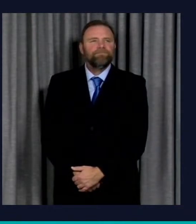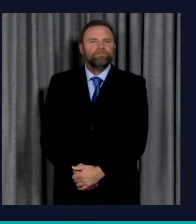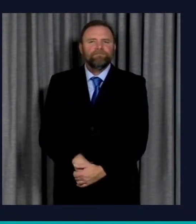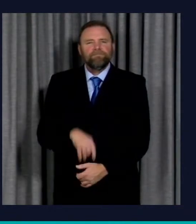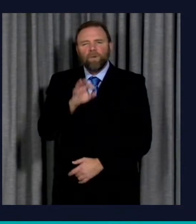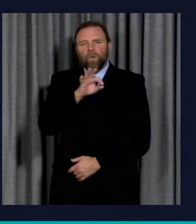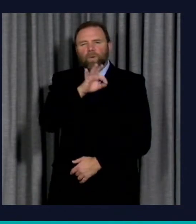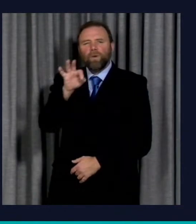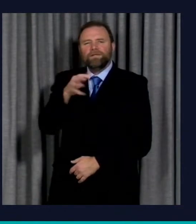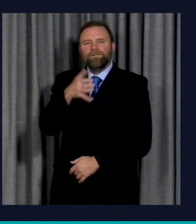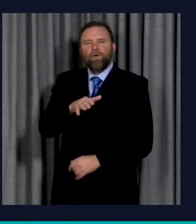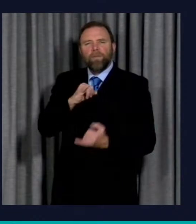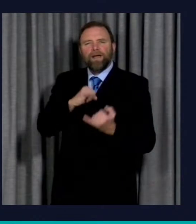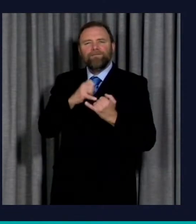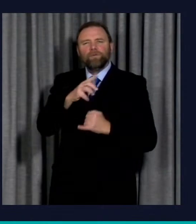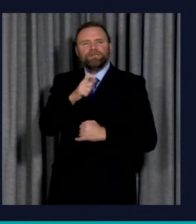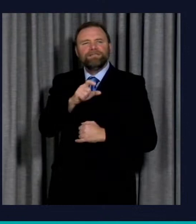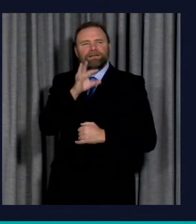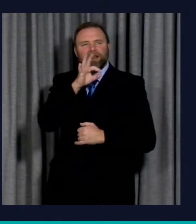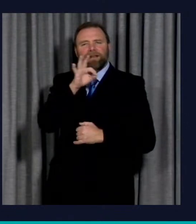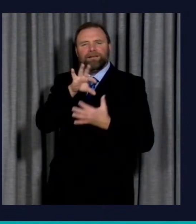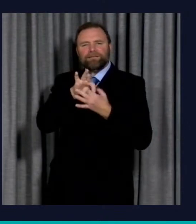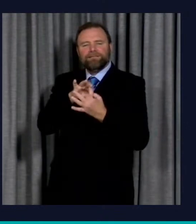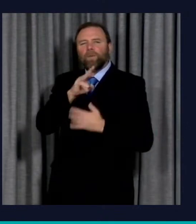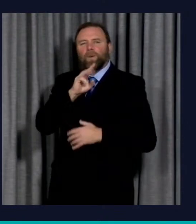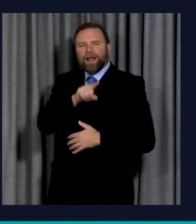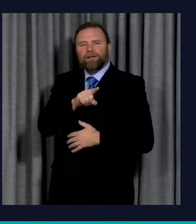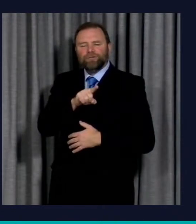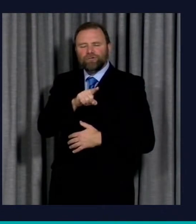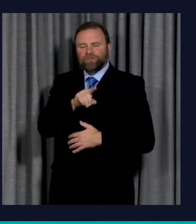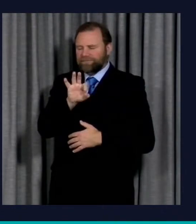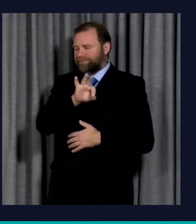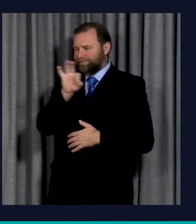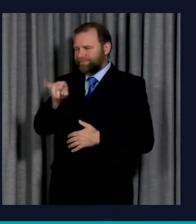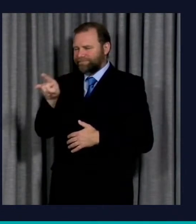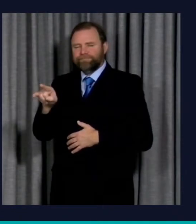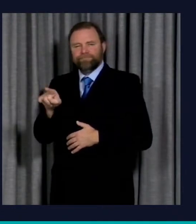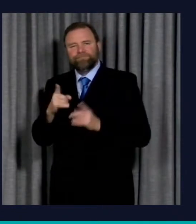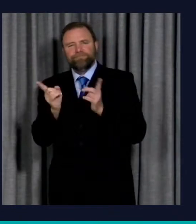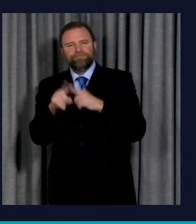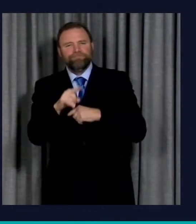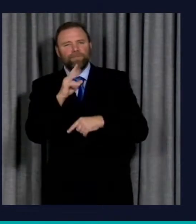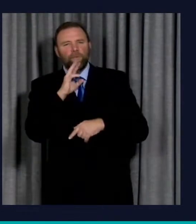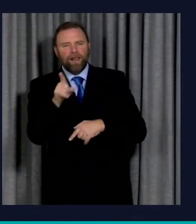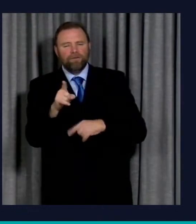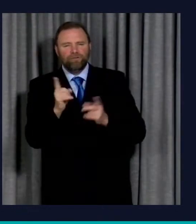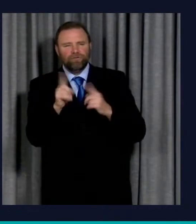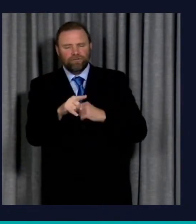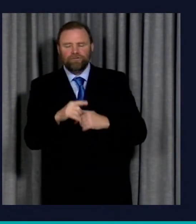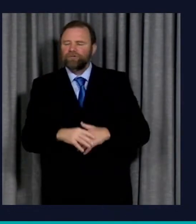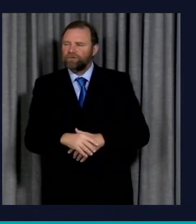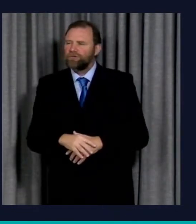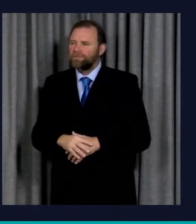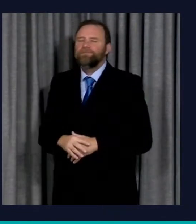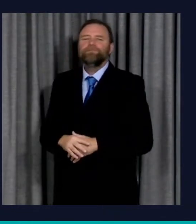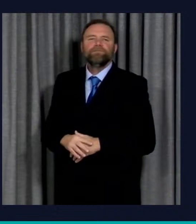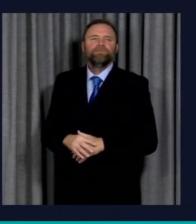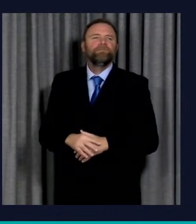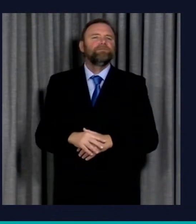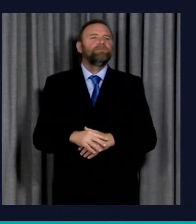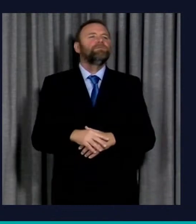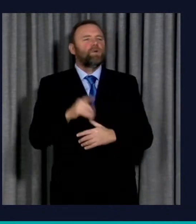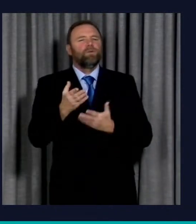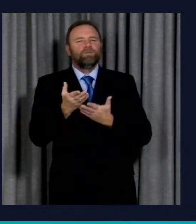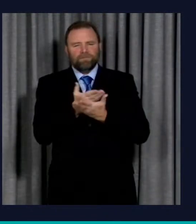dros y Nadolig, ond dwi ddim yn mynd I weld nhw I gyd ar yr un diwrnod. So, mae teulu, mae fy mab a